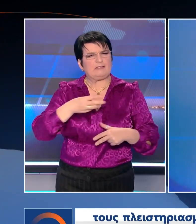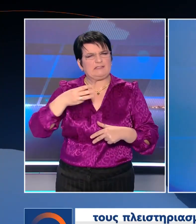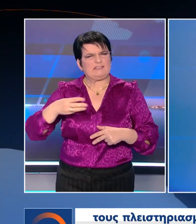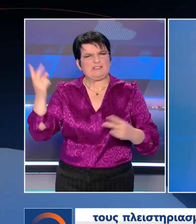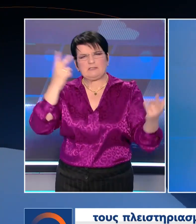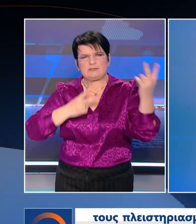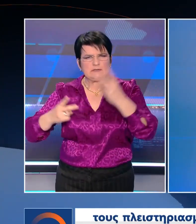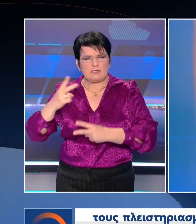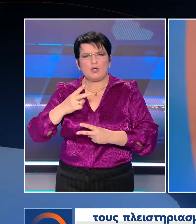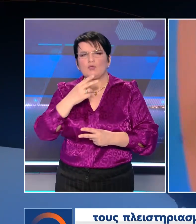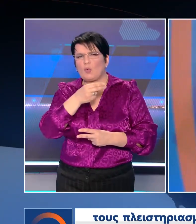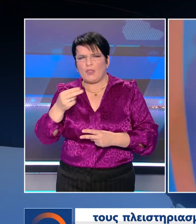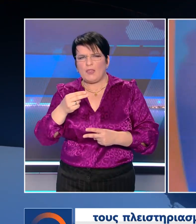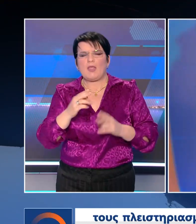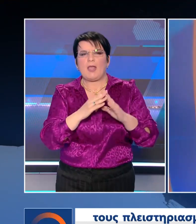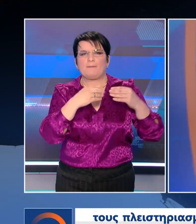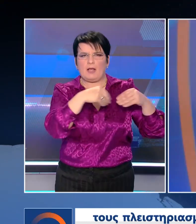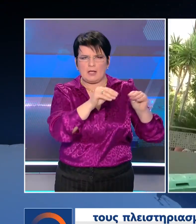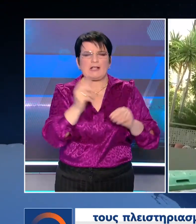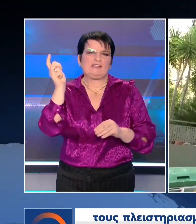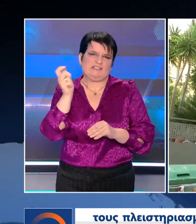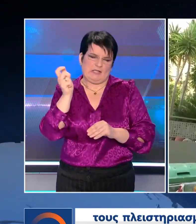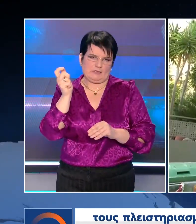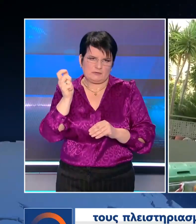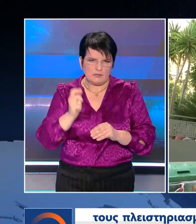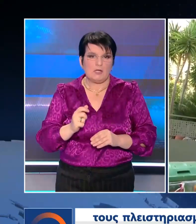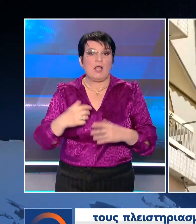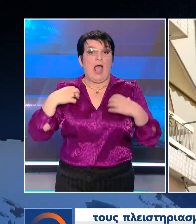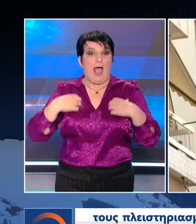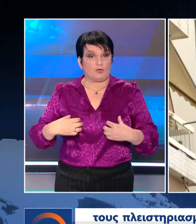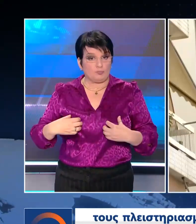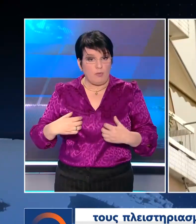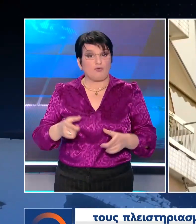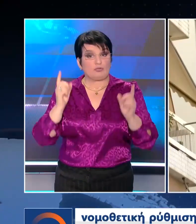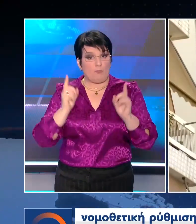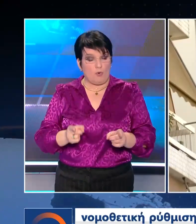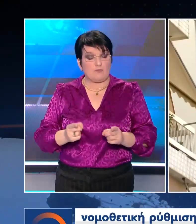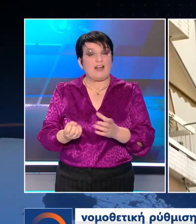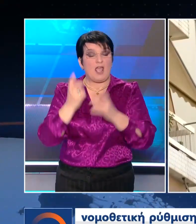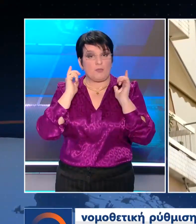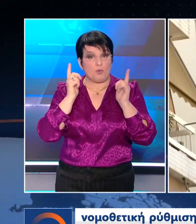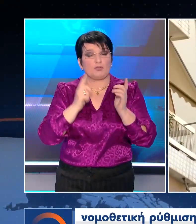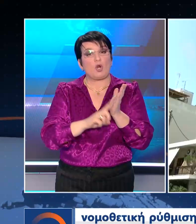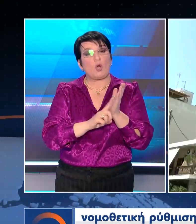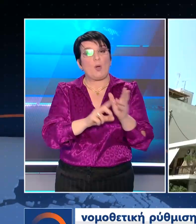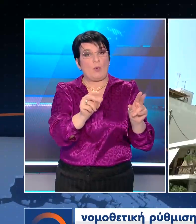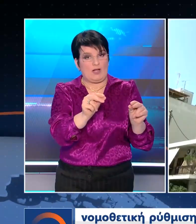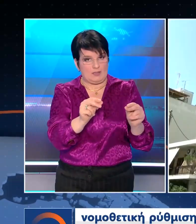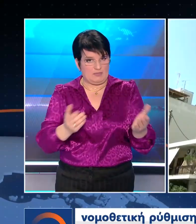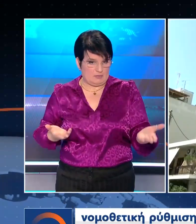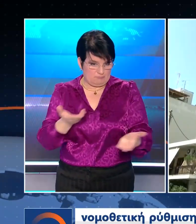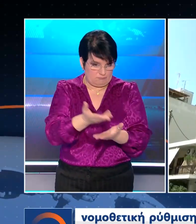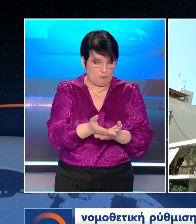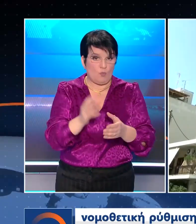τους πληστηριασμούς, την ακρίβεια αλλά και τις συντάξεις. Μετά την απόφαση του Αρείου Πάγου, η Νέα Δημοκρατία διαβεβαιώνει ότι με νομοθετική ρύθμιση που θα φέρει στη